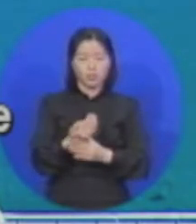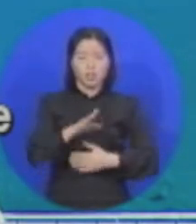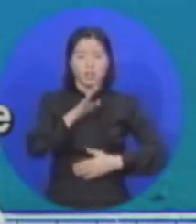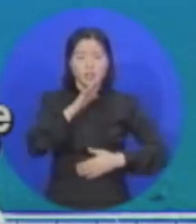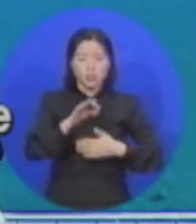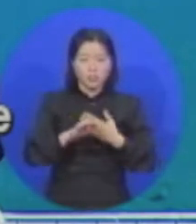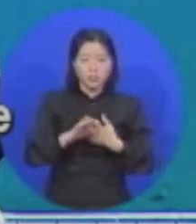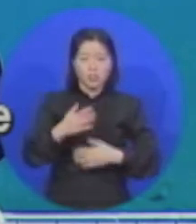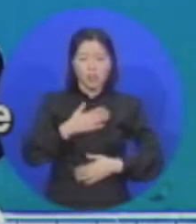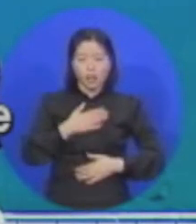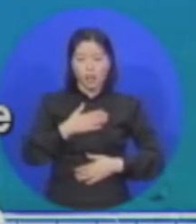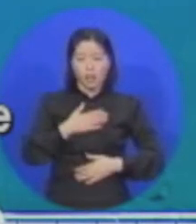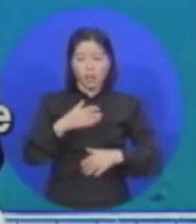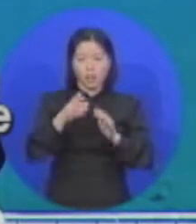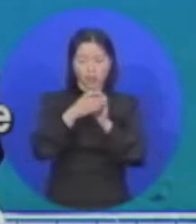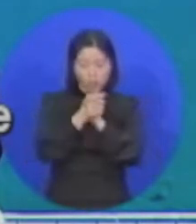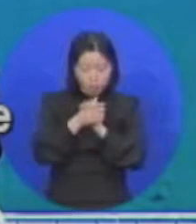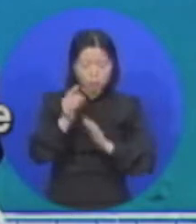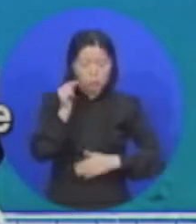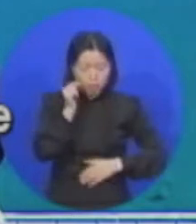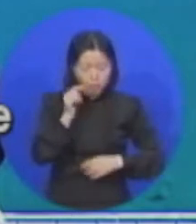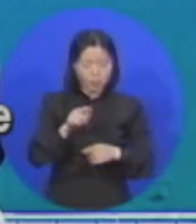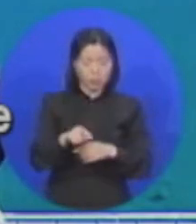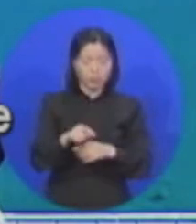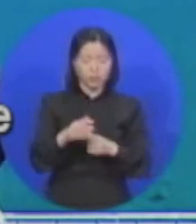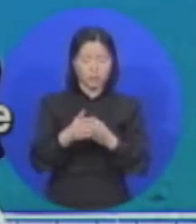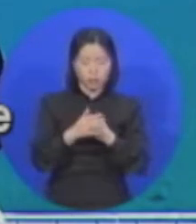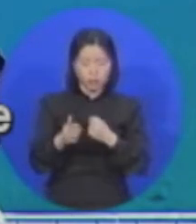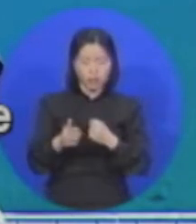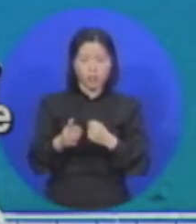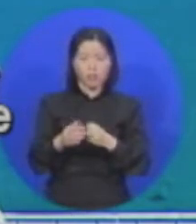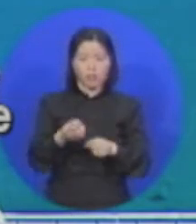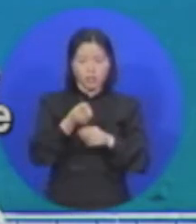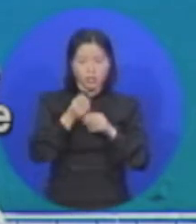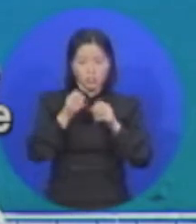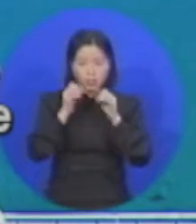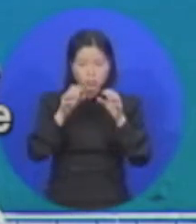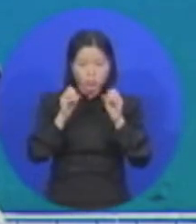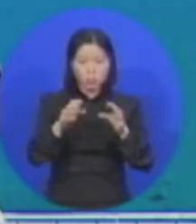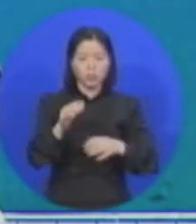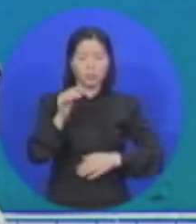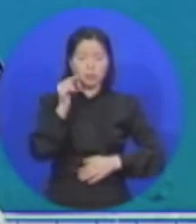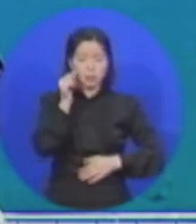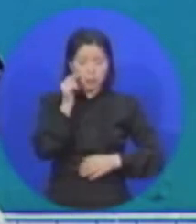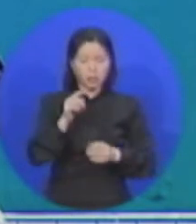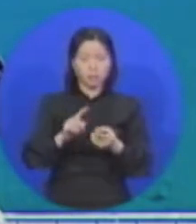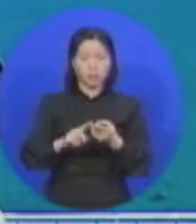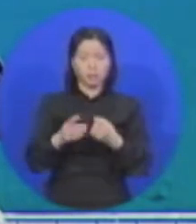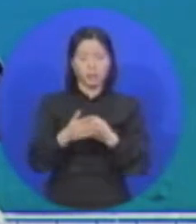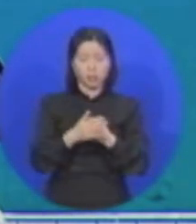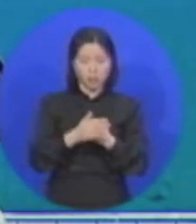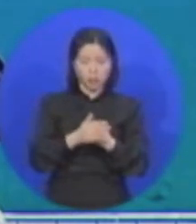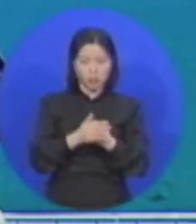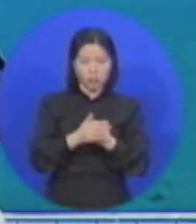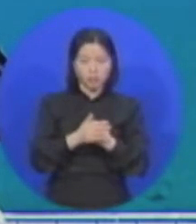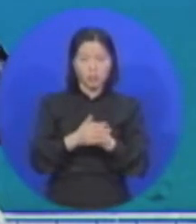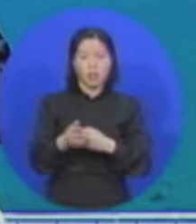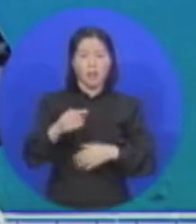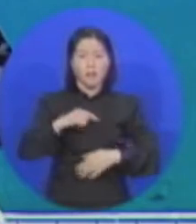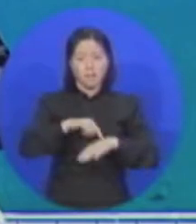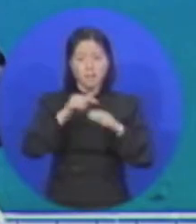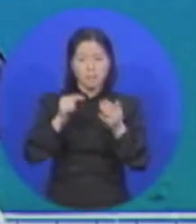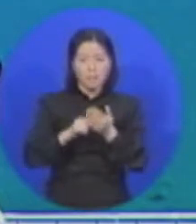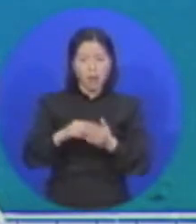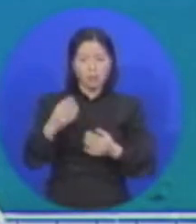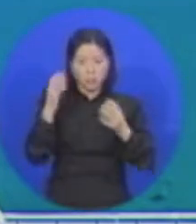내가 기도 못한 것 때문에 전도 못한 것 때문에 마음이 괴로워요 성령의 근심이 줘 내